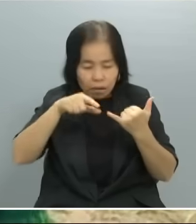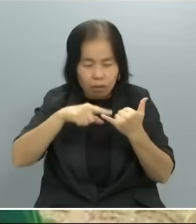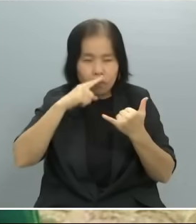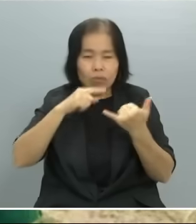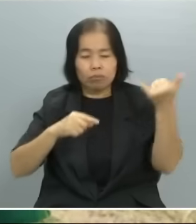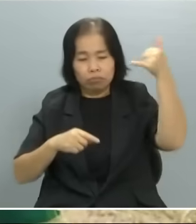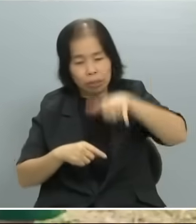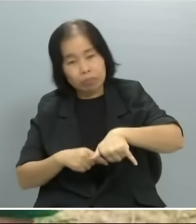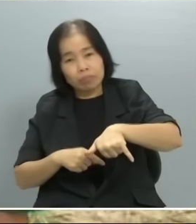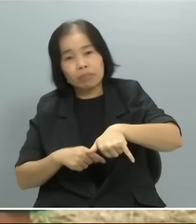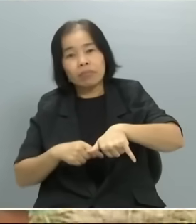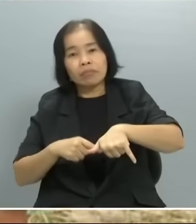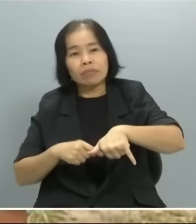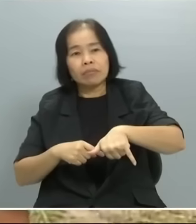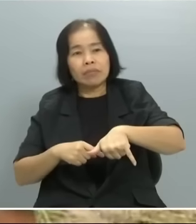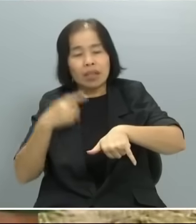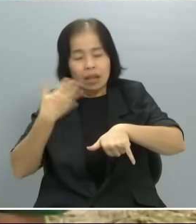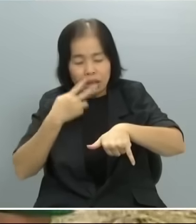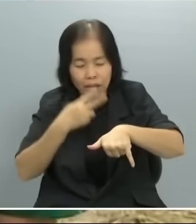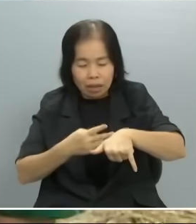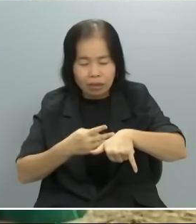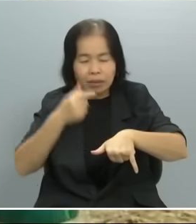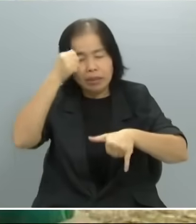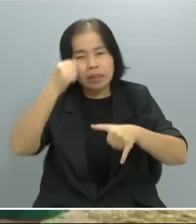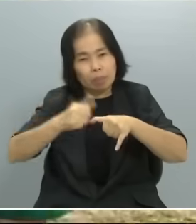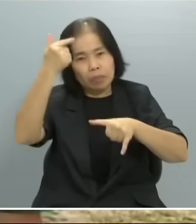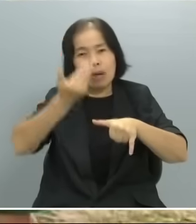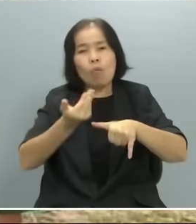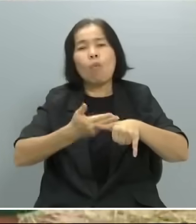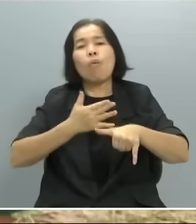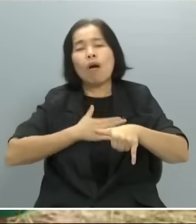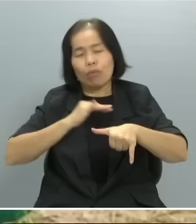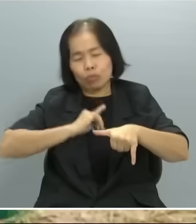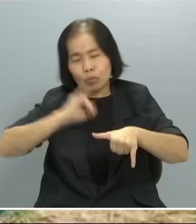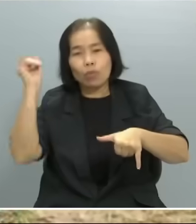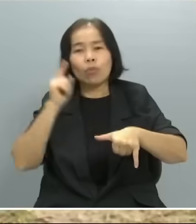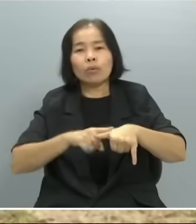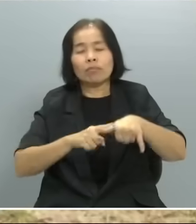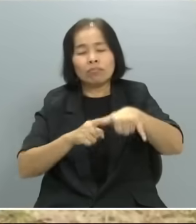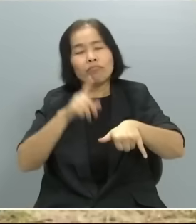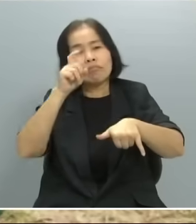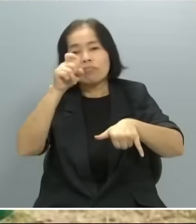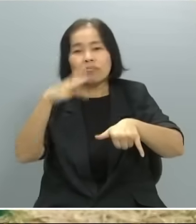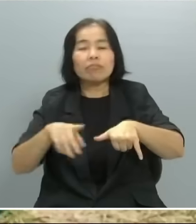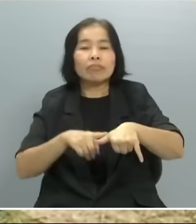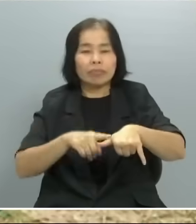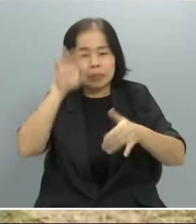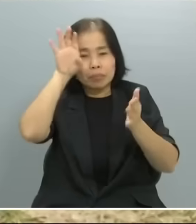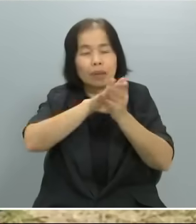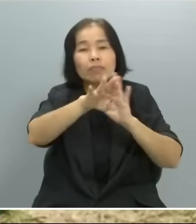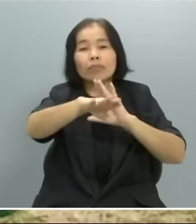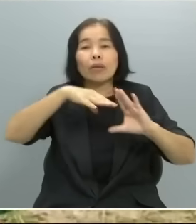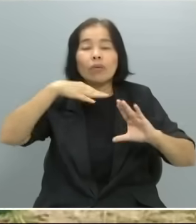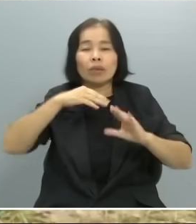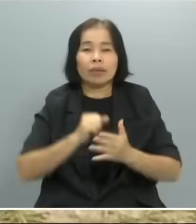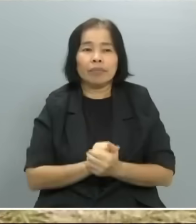คว่ำหน้าพอเห็นภาพจำได้ทันทีว่าเป็นลูกอย่างแน่นอนทางพ่อกับแม่บอก